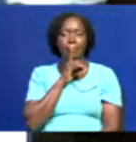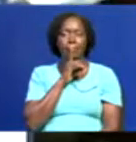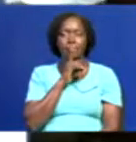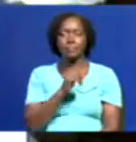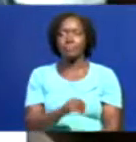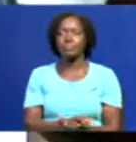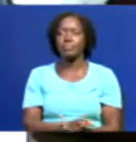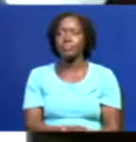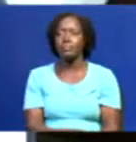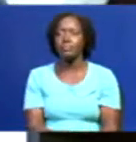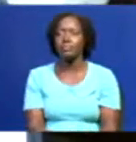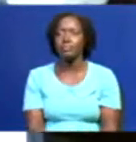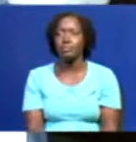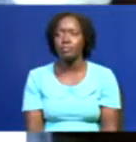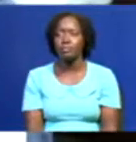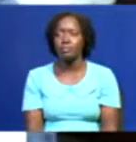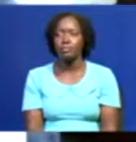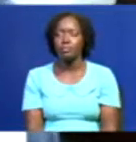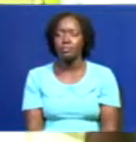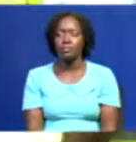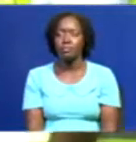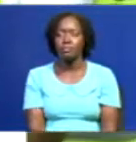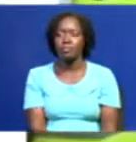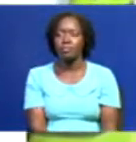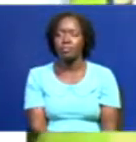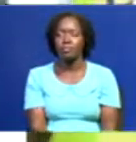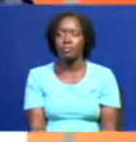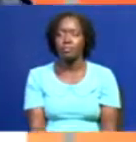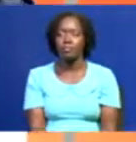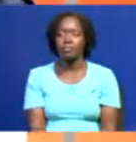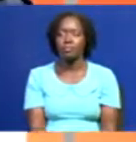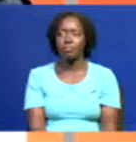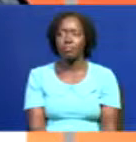Juni Karisa Mbele kutoka kaunti ya Mombasa.